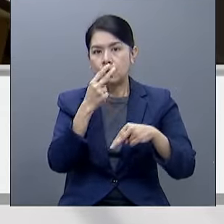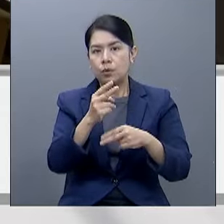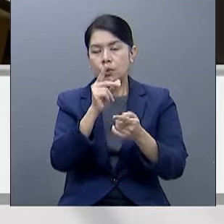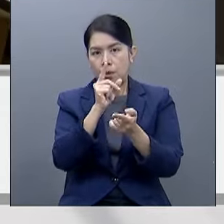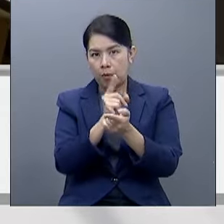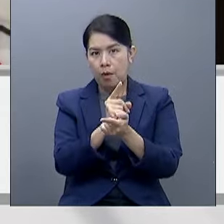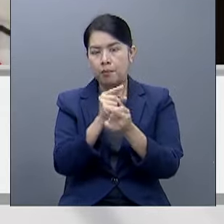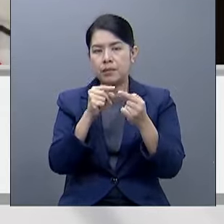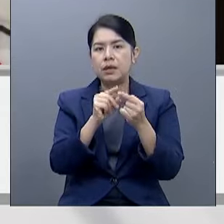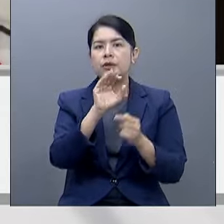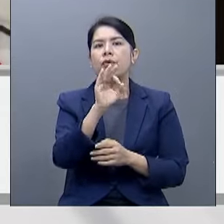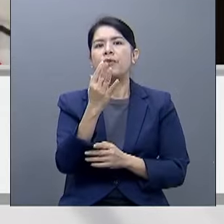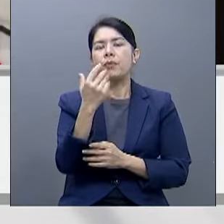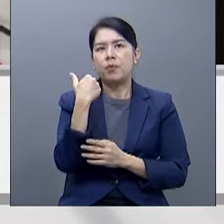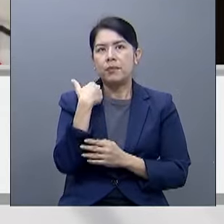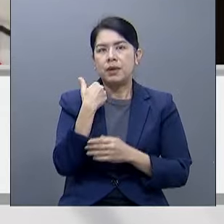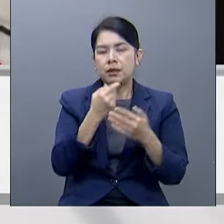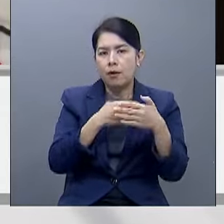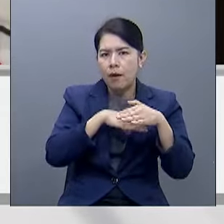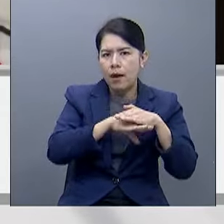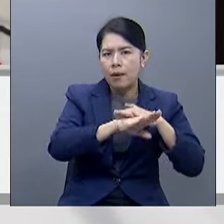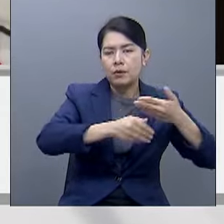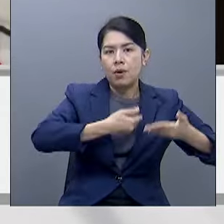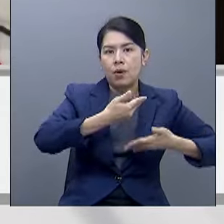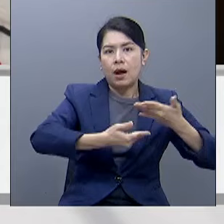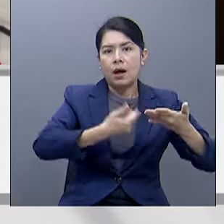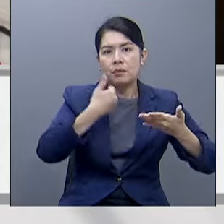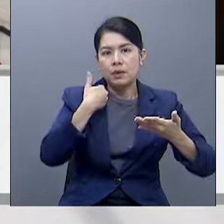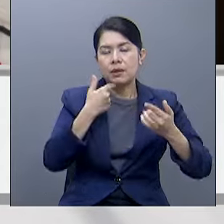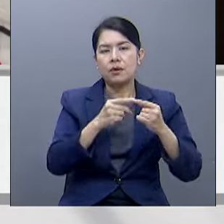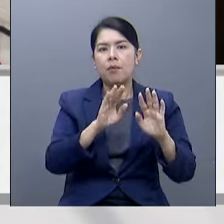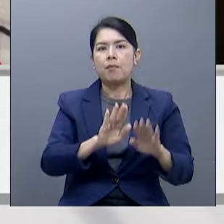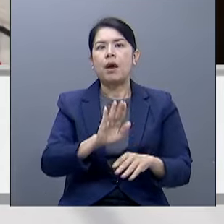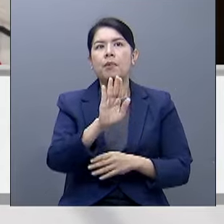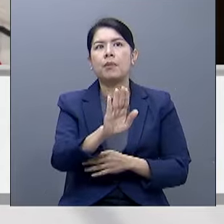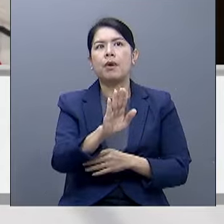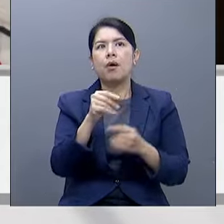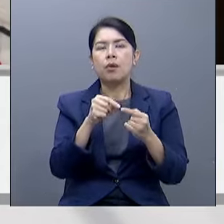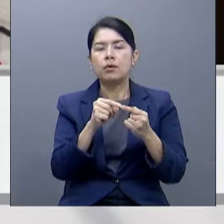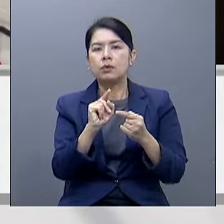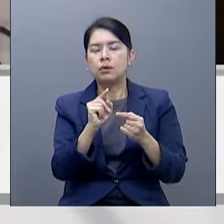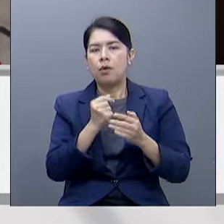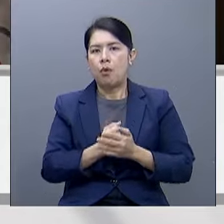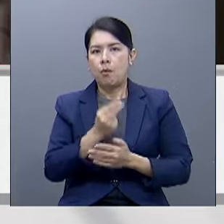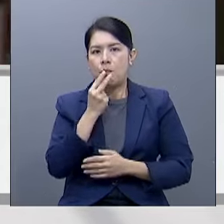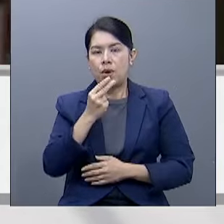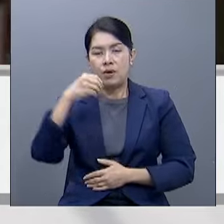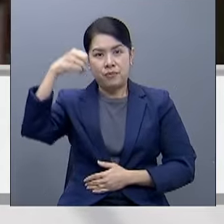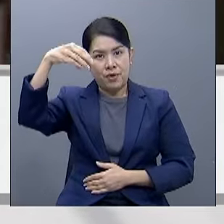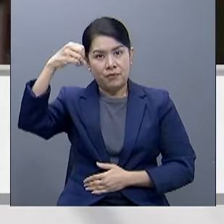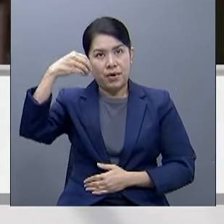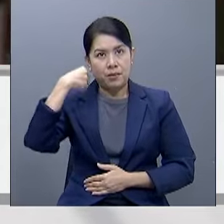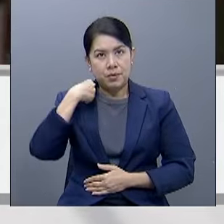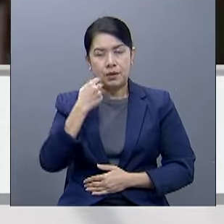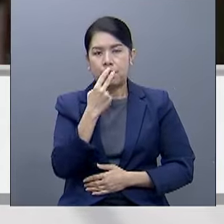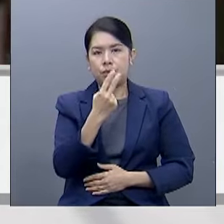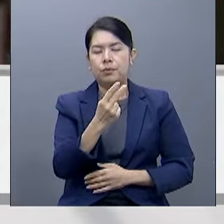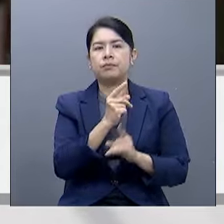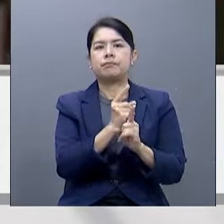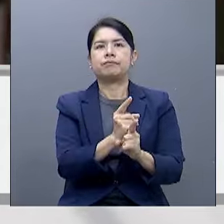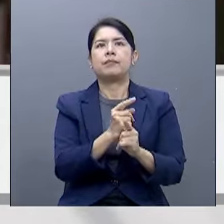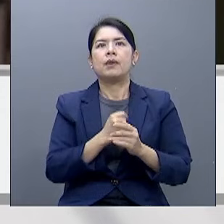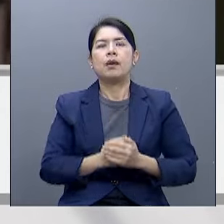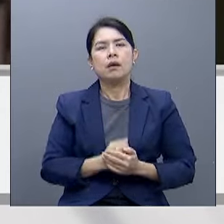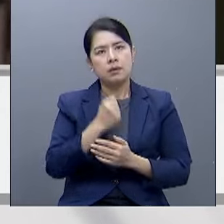ค่ะเขาลักลอบจำหน่ายโฆษณาผลิตขายบุหรี่ไฟฟ้าในรูปแบบการตูนซึ่งปรากฏภาพอย่างที่คุณผู้ชมเห็นอยู่นะคะ